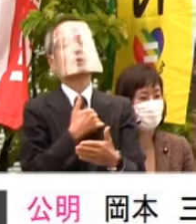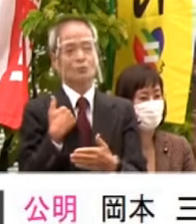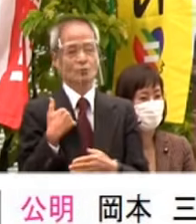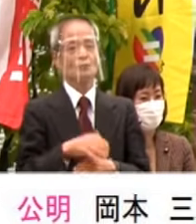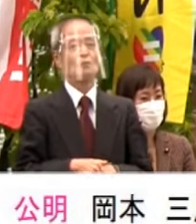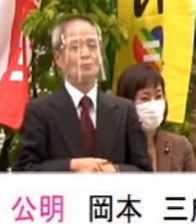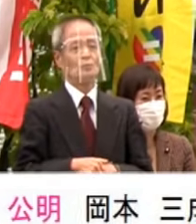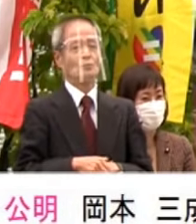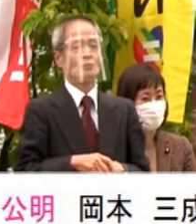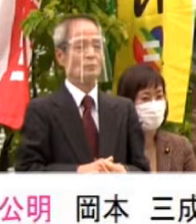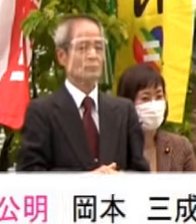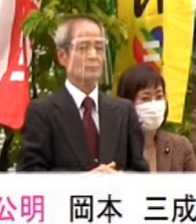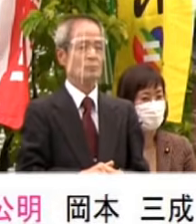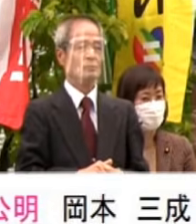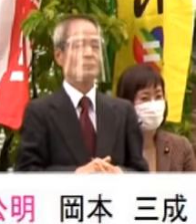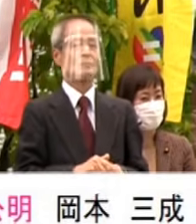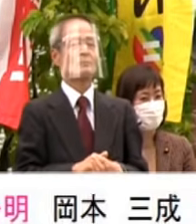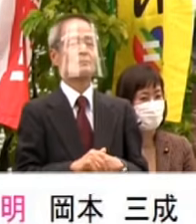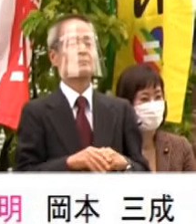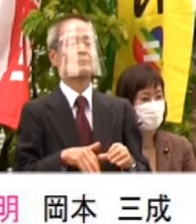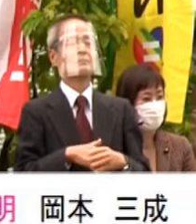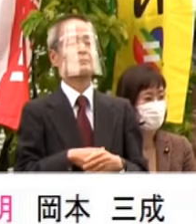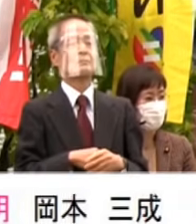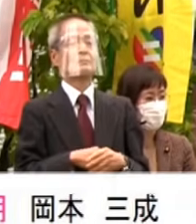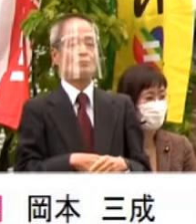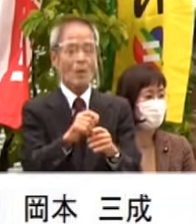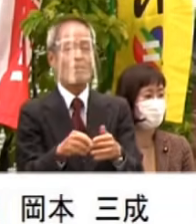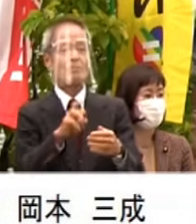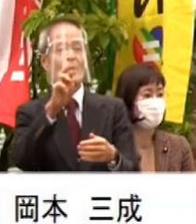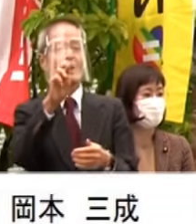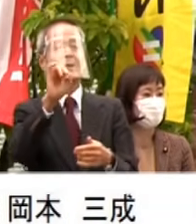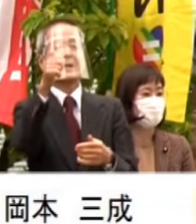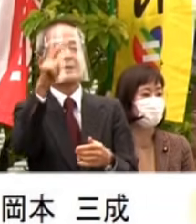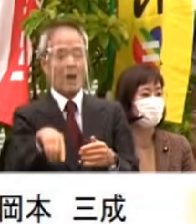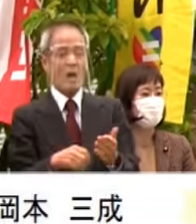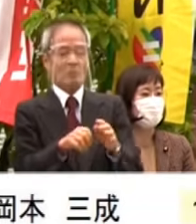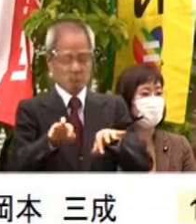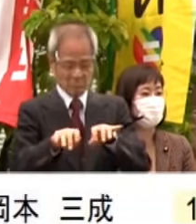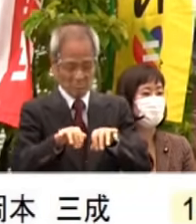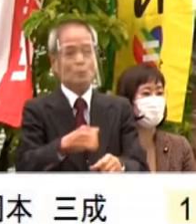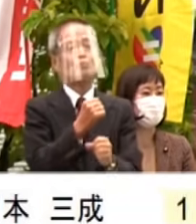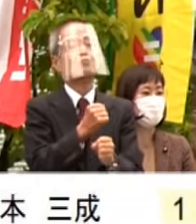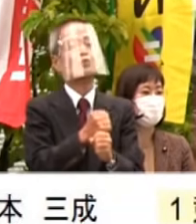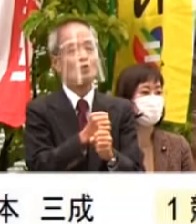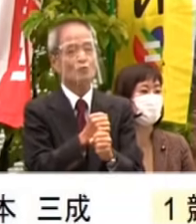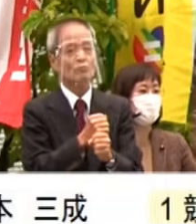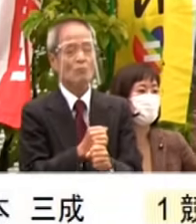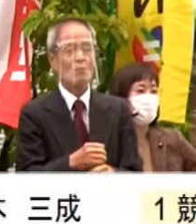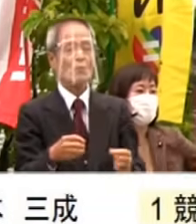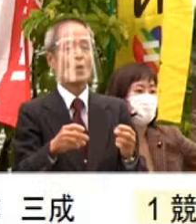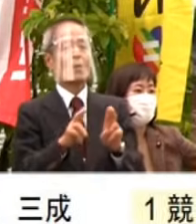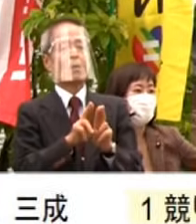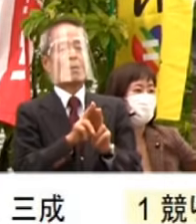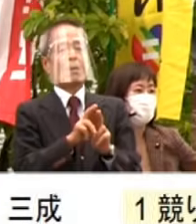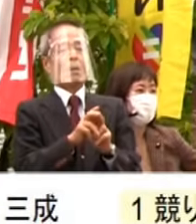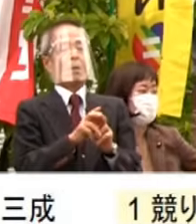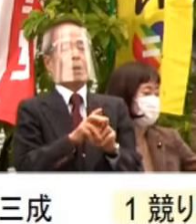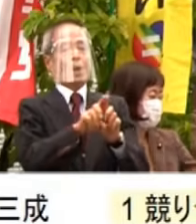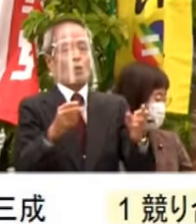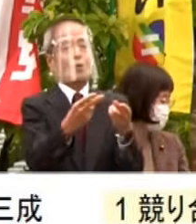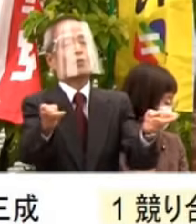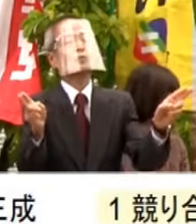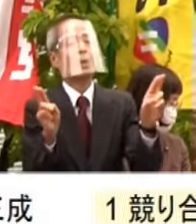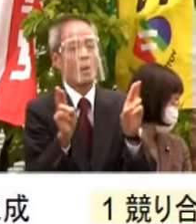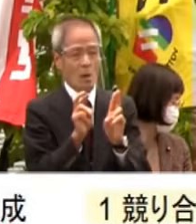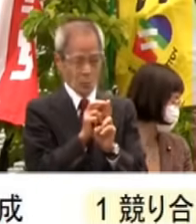ています。 私は性暴力被害について取材をしているライターです。先日の国会で、共産党の小池晃議員が、